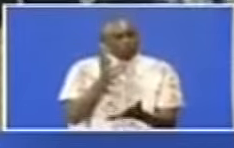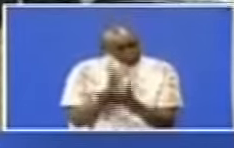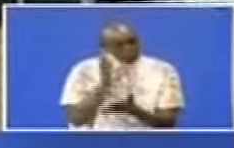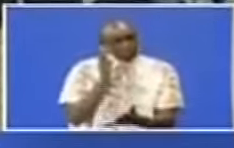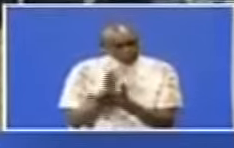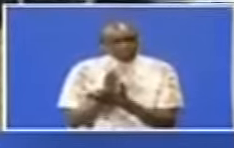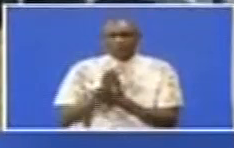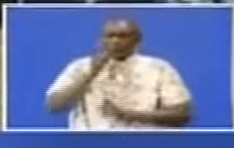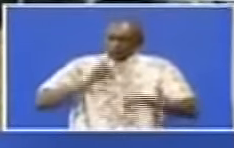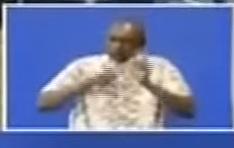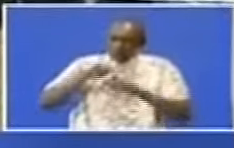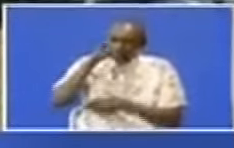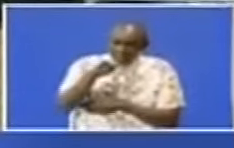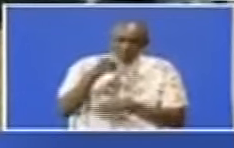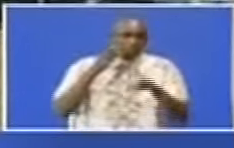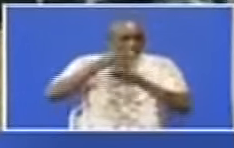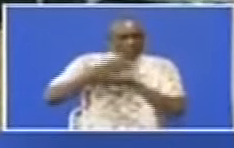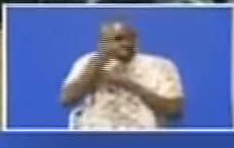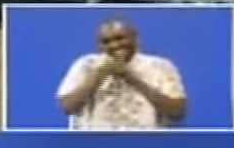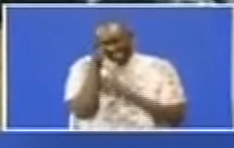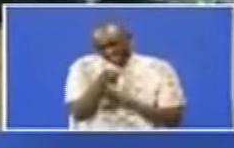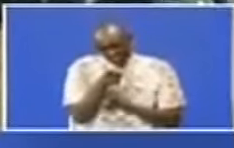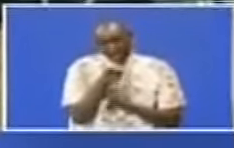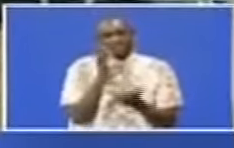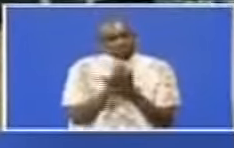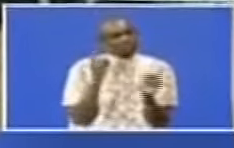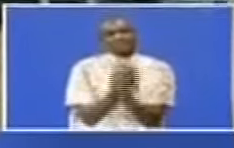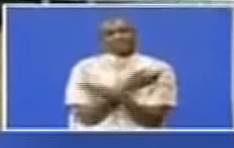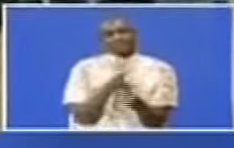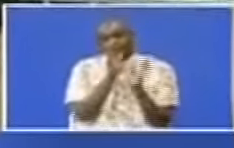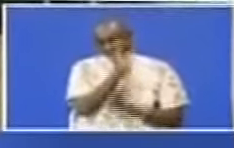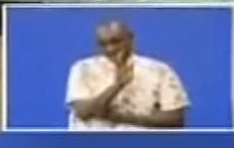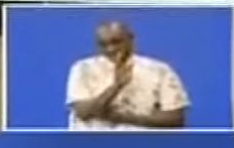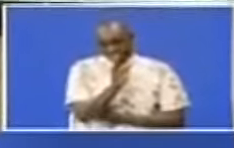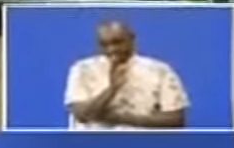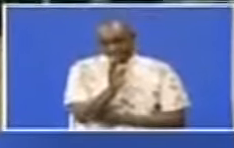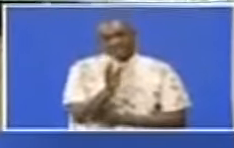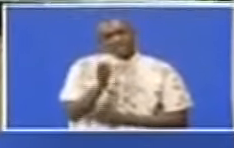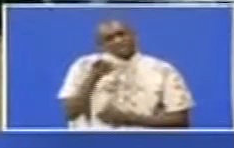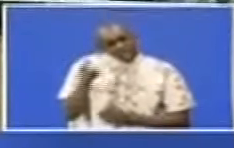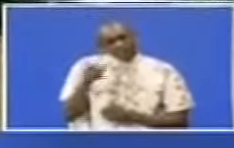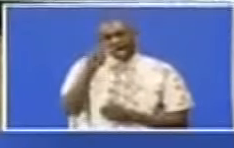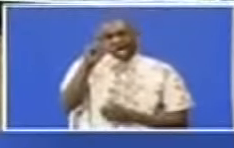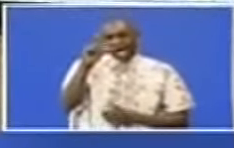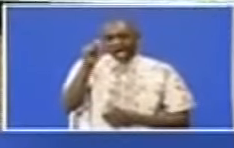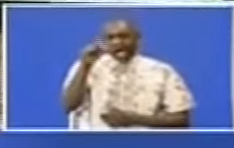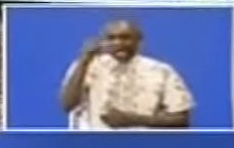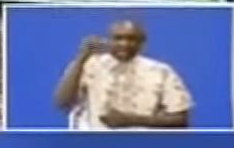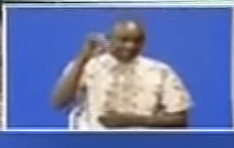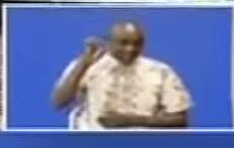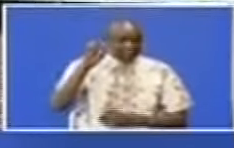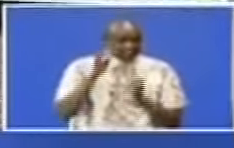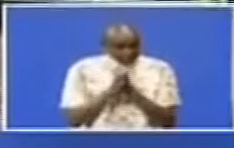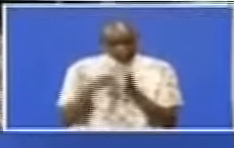za mwisho katika msimu wa mbio za nyika humu nchini zilikuwa na msisimko wa aina yake, huku Alice Aprot na Geoffrey Kamworor wakiongoza timu ya Kenya ambayo